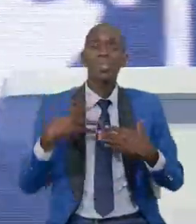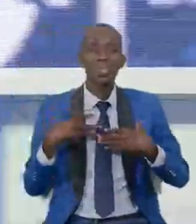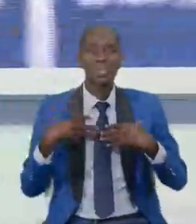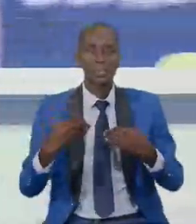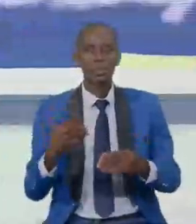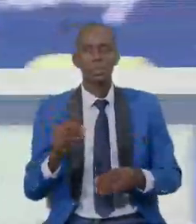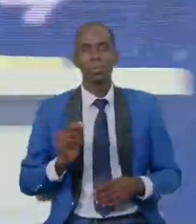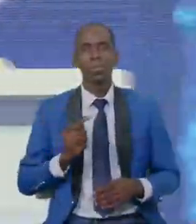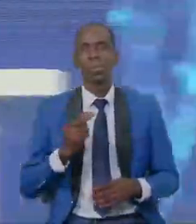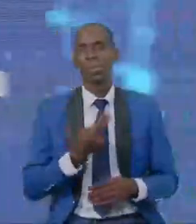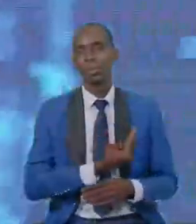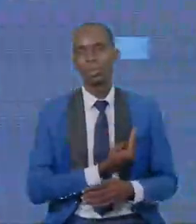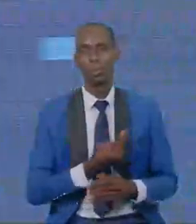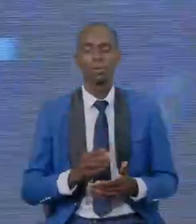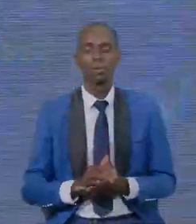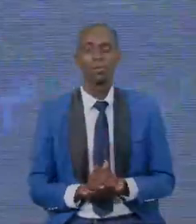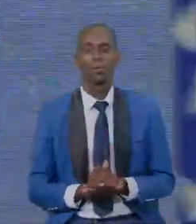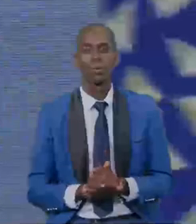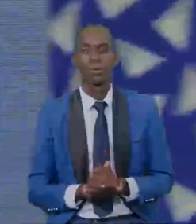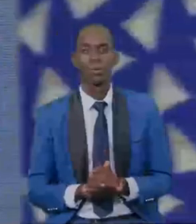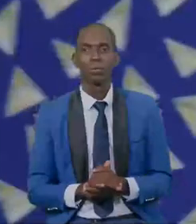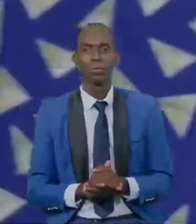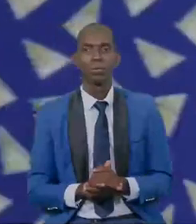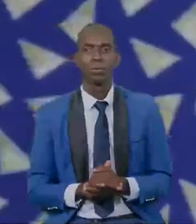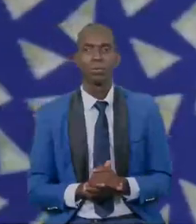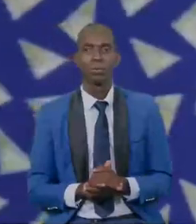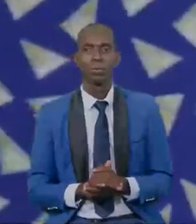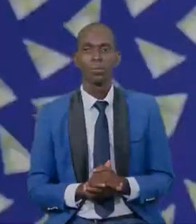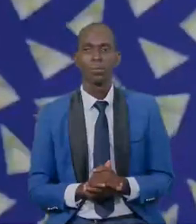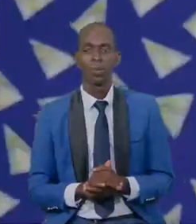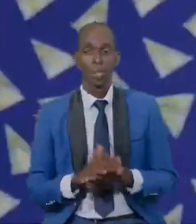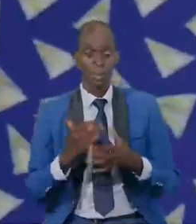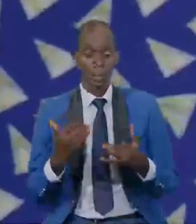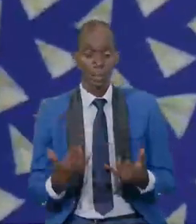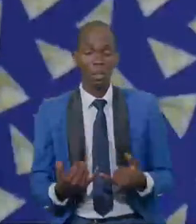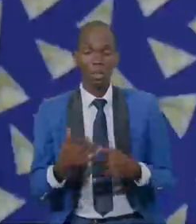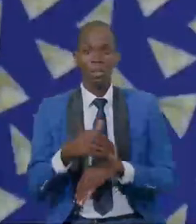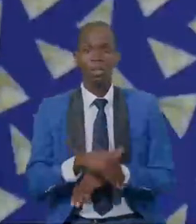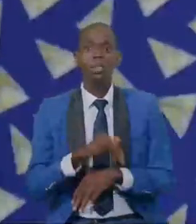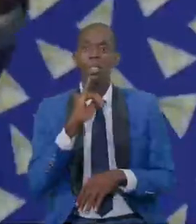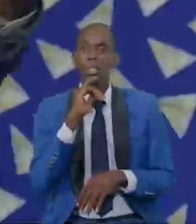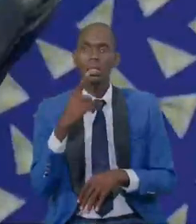Lorsque nous venons à lui, peu importe la maladie, il nous en guérit.